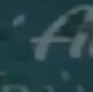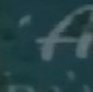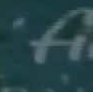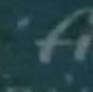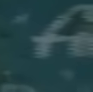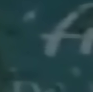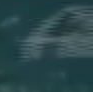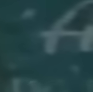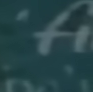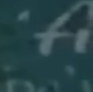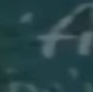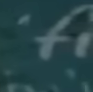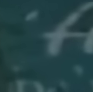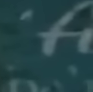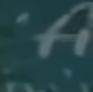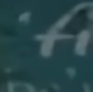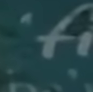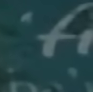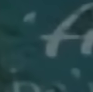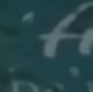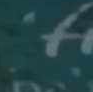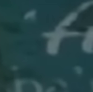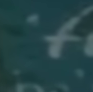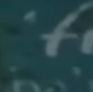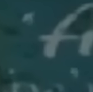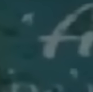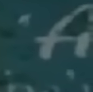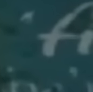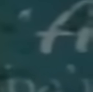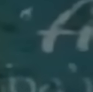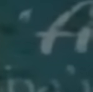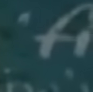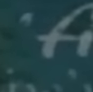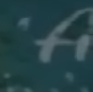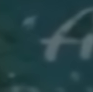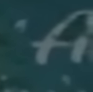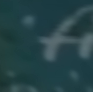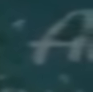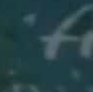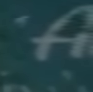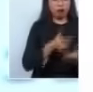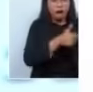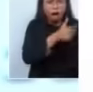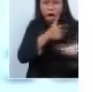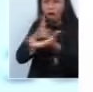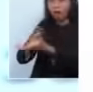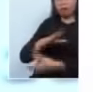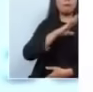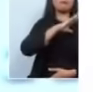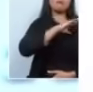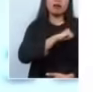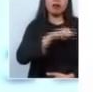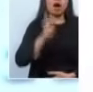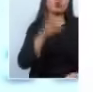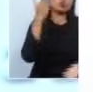memang komitmen dan konsisten untuk menjaga value demokrasi, dan itu disampaikan secara terbuka